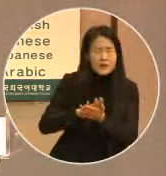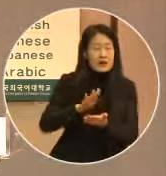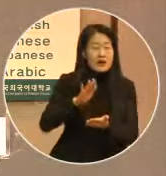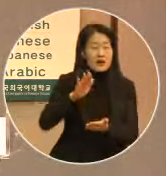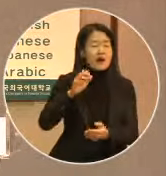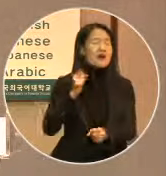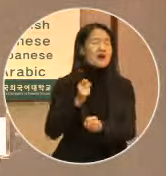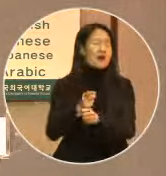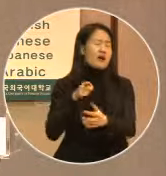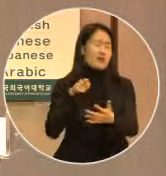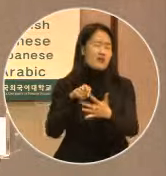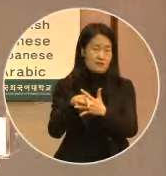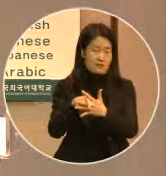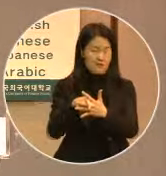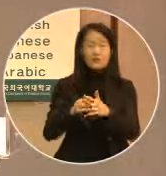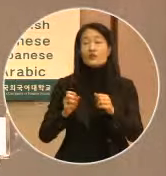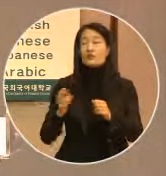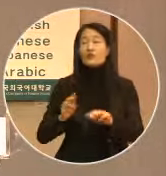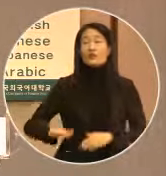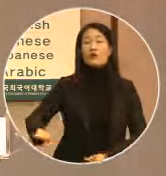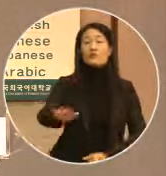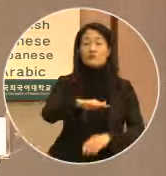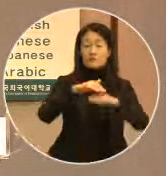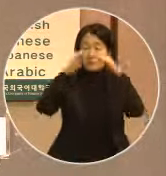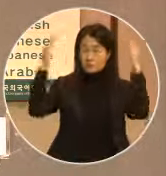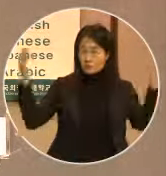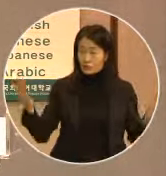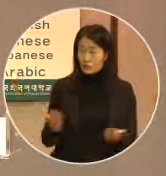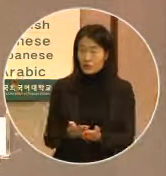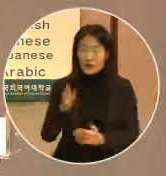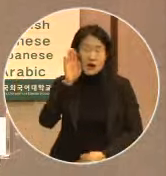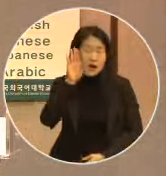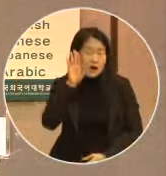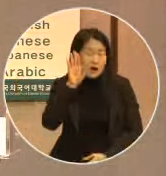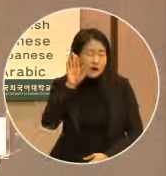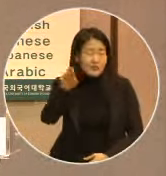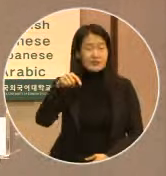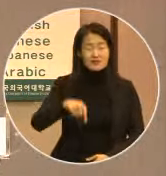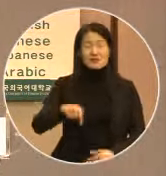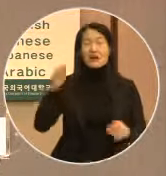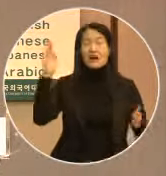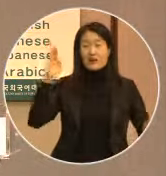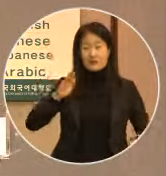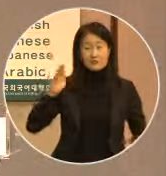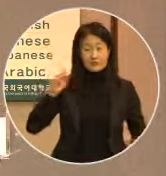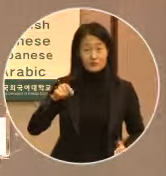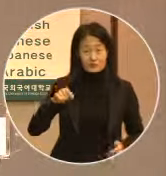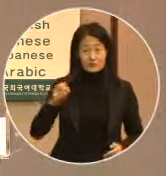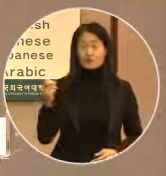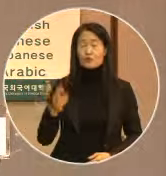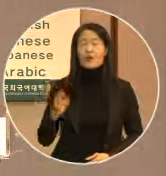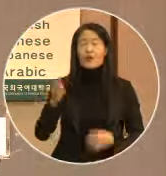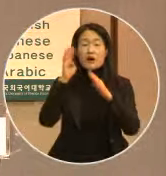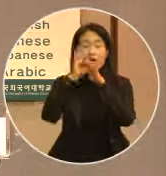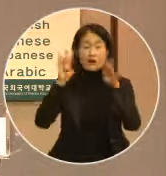알고 있으며 여러분 모두가 앞으로 모교의 영예를 빛낼 자랑스러운